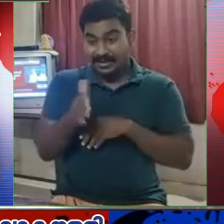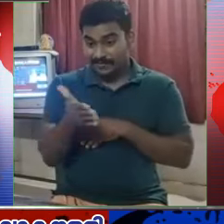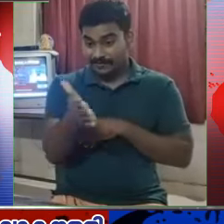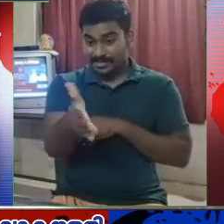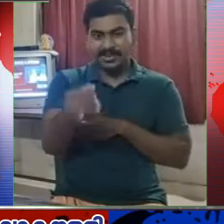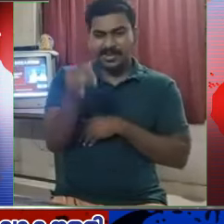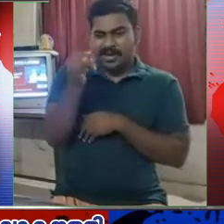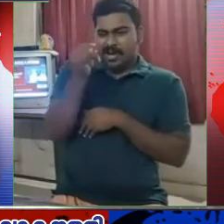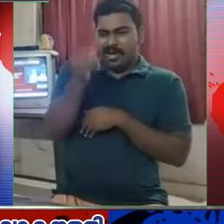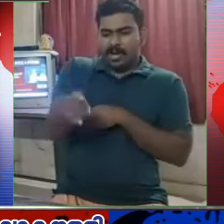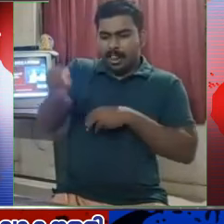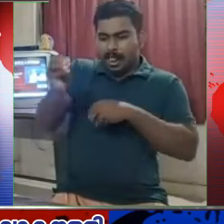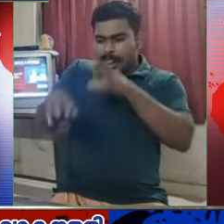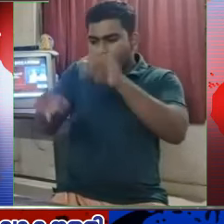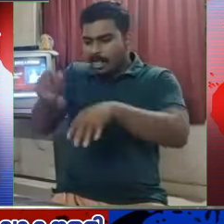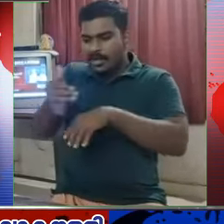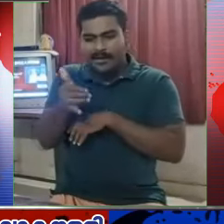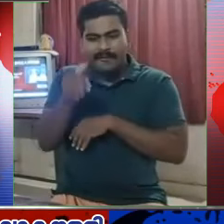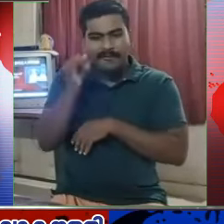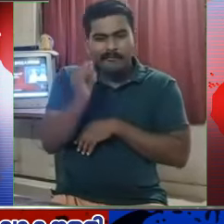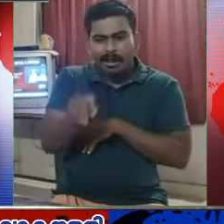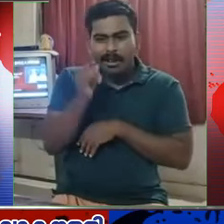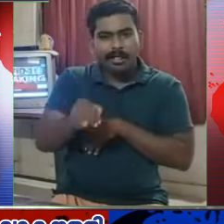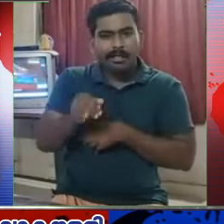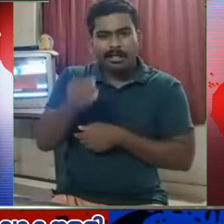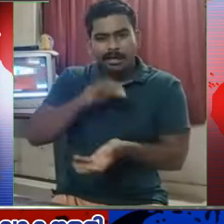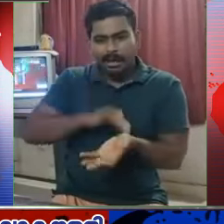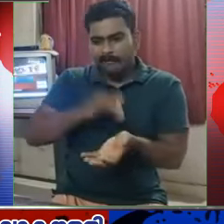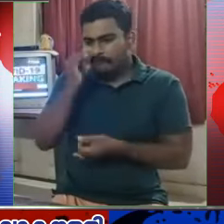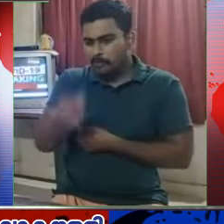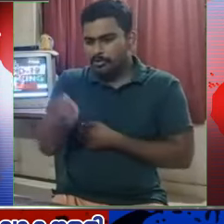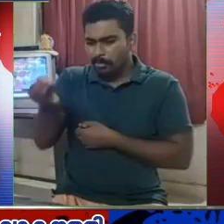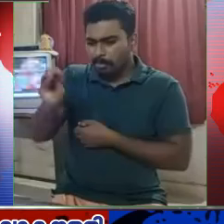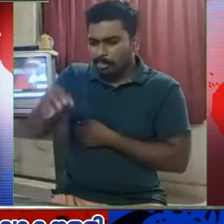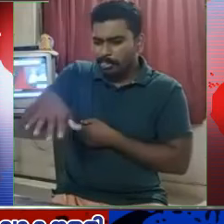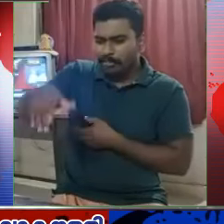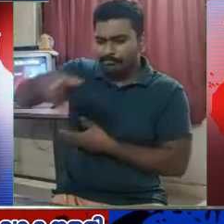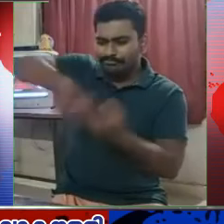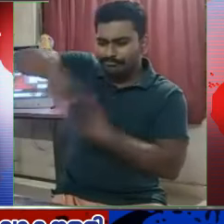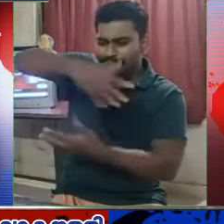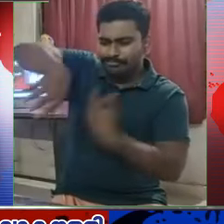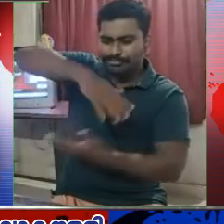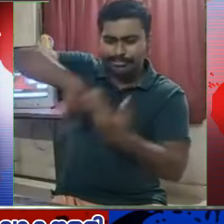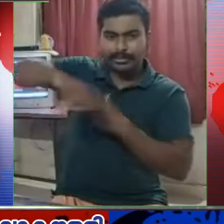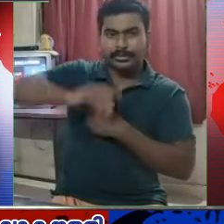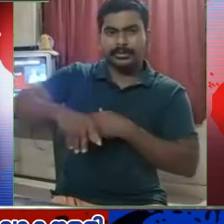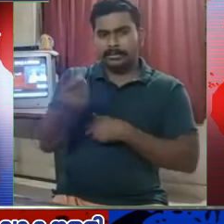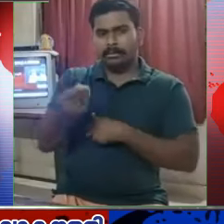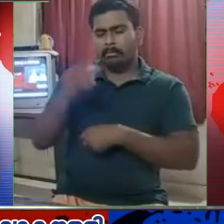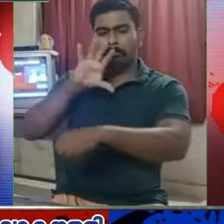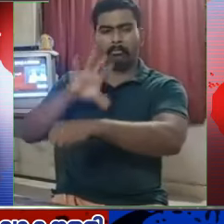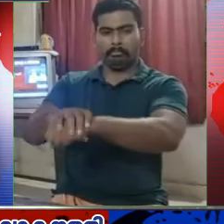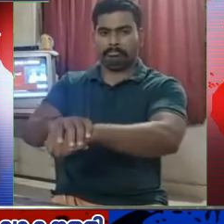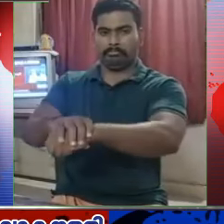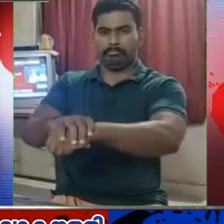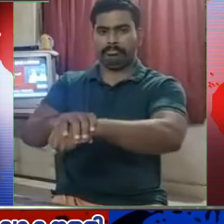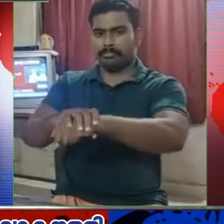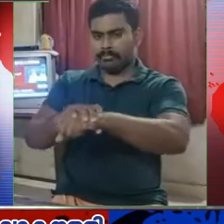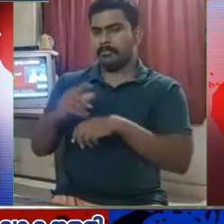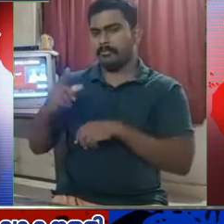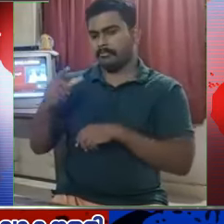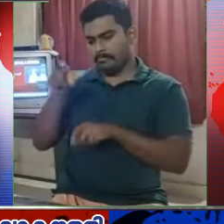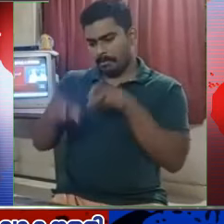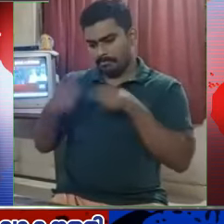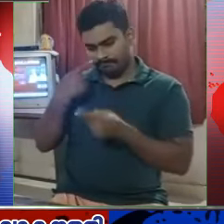വെറ്റില, താമര, സ്ട്രോബെറി ഇങ്ങനെ വേഗം നശിച്ചു പോകുന്ന വിളകൾ കൃഷി ചെയ്യുന്ന ധാരാളം കൃഷിക്കാരുണ്ട്.